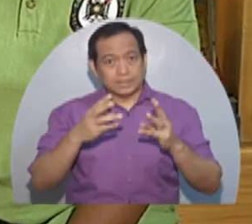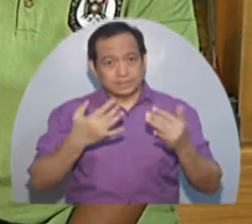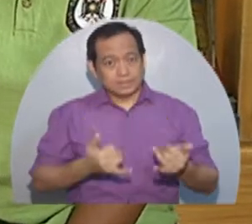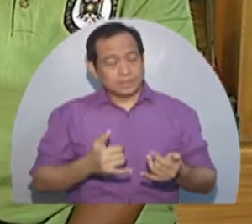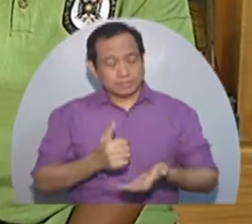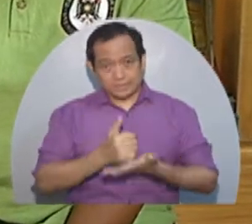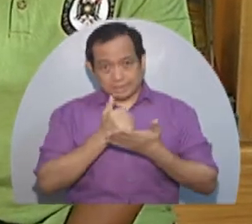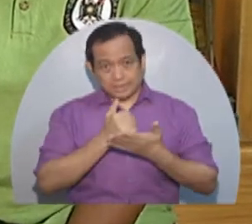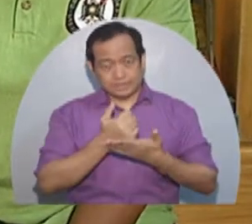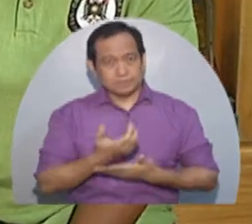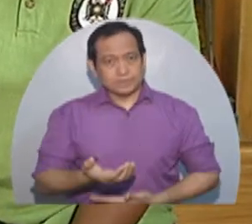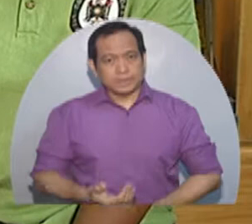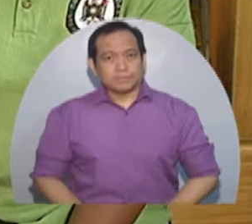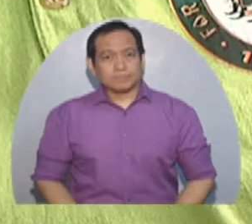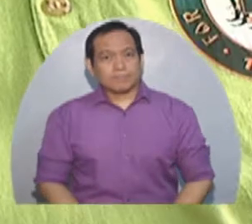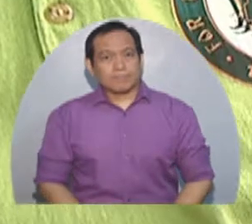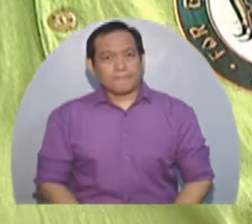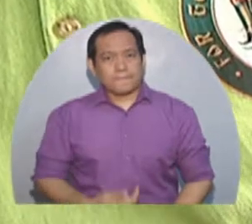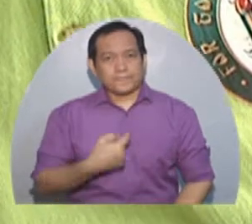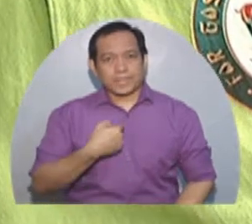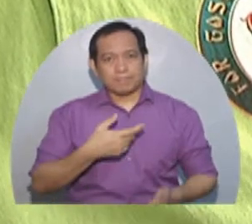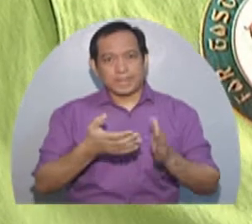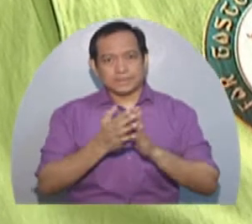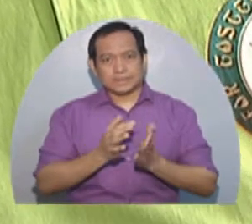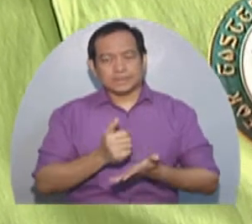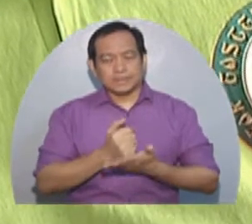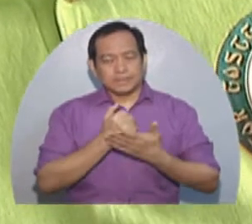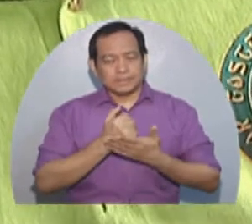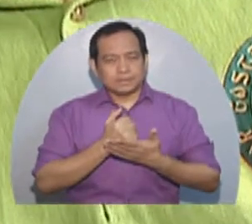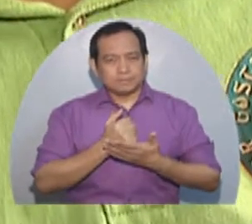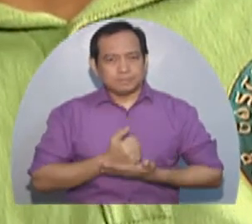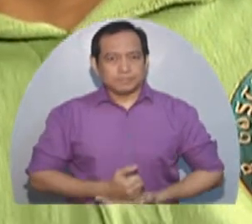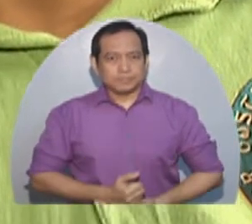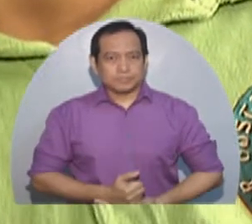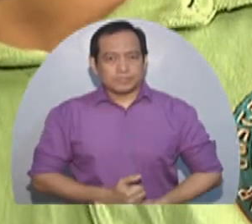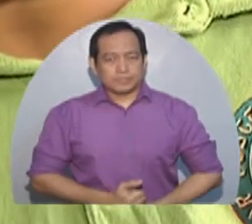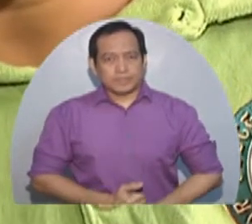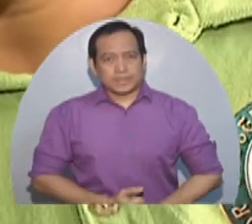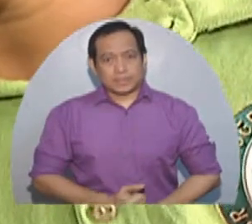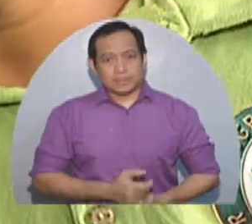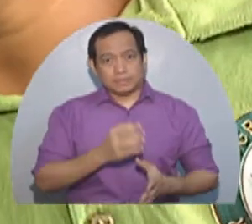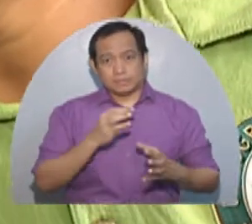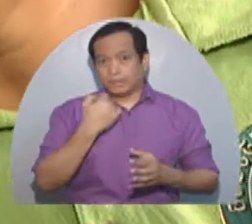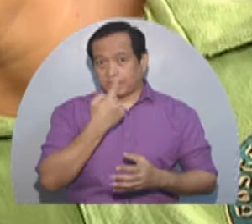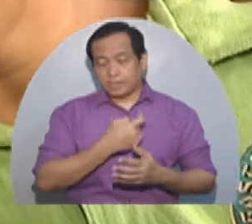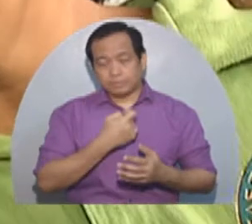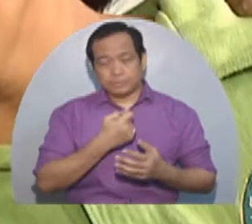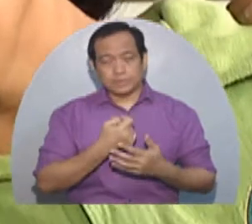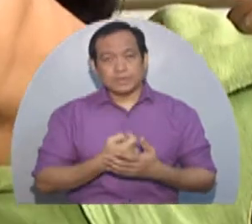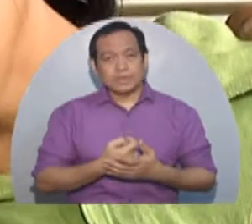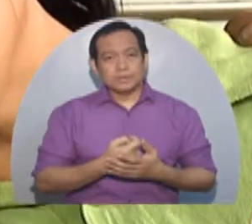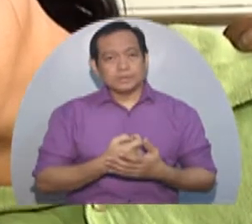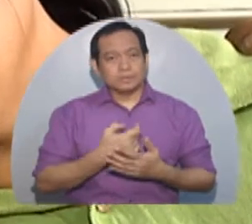ngayon at tutulungan po kayo. Ako po ay nananawagan kung ikaw kung